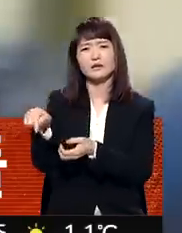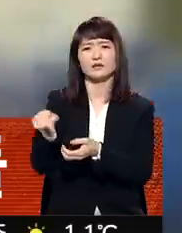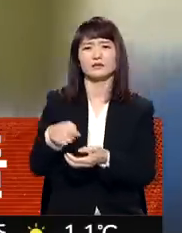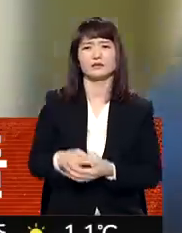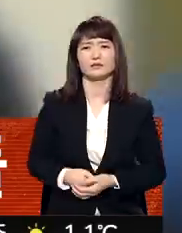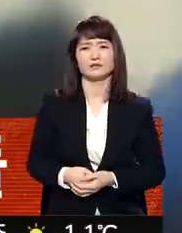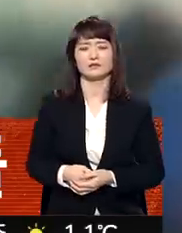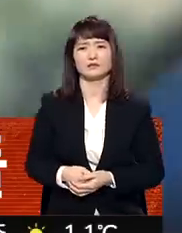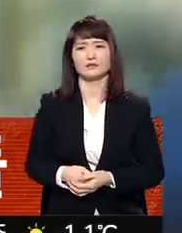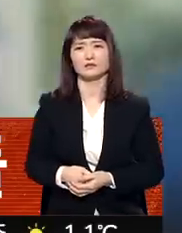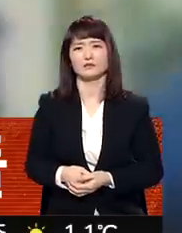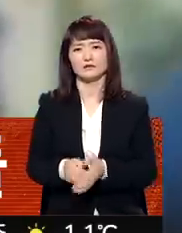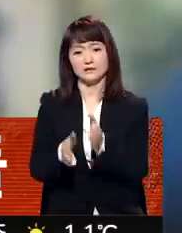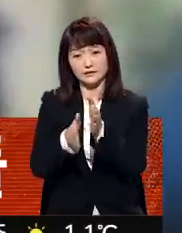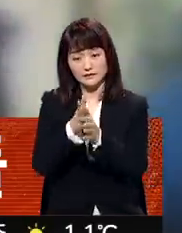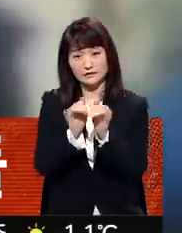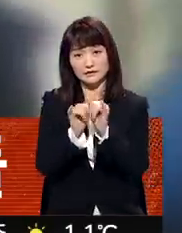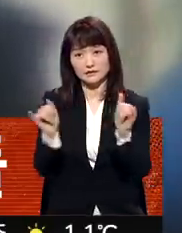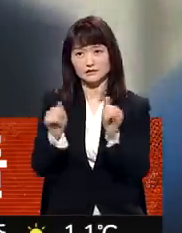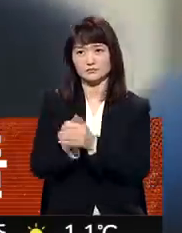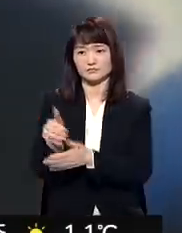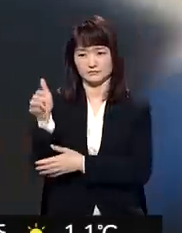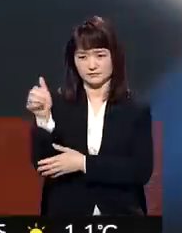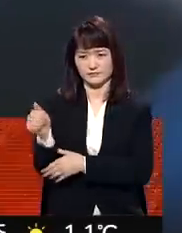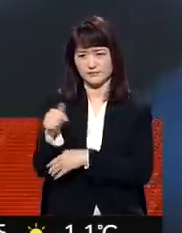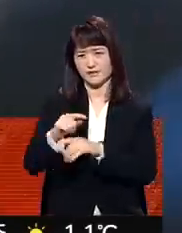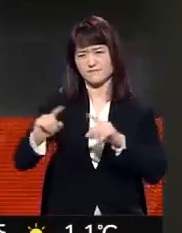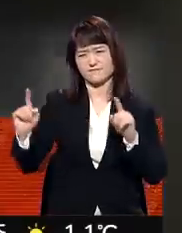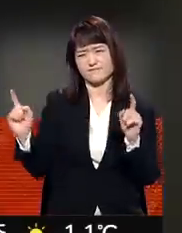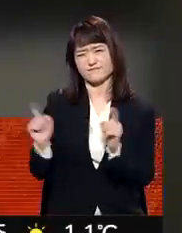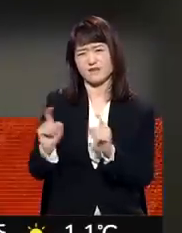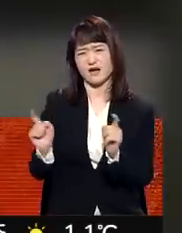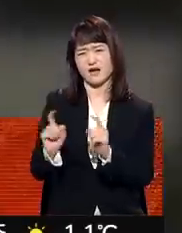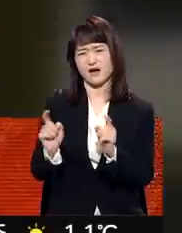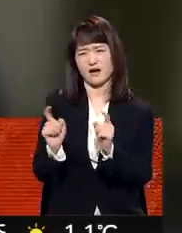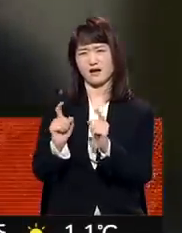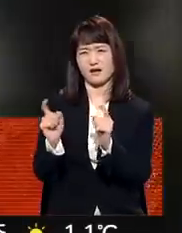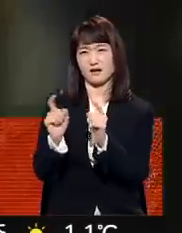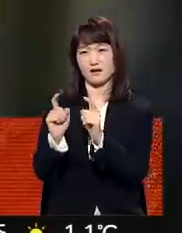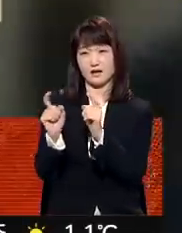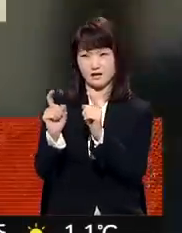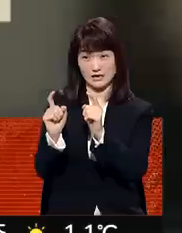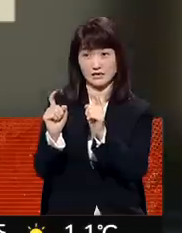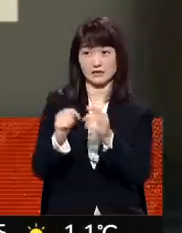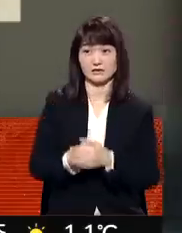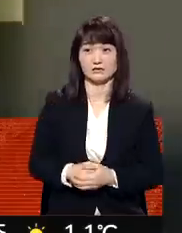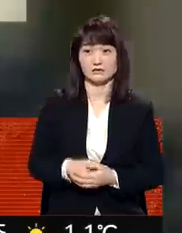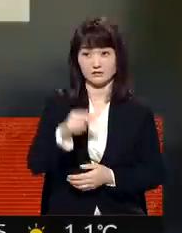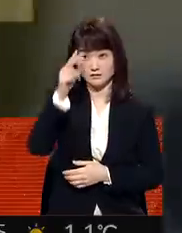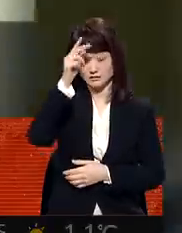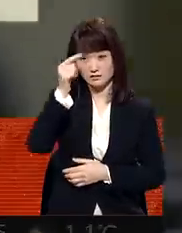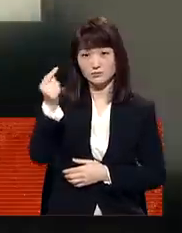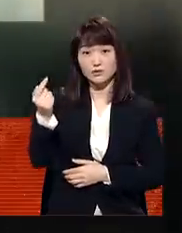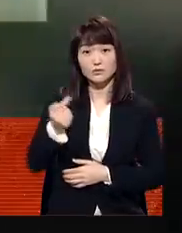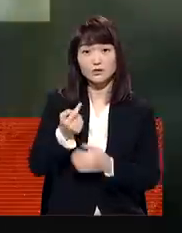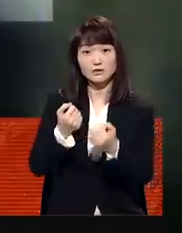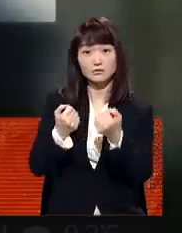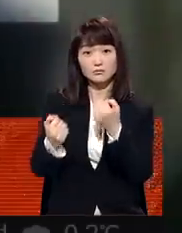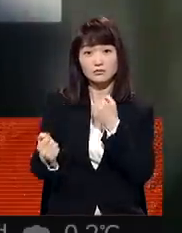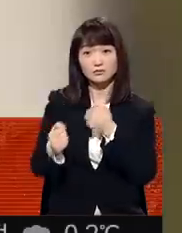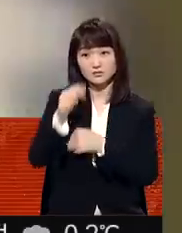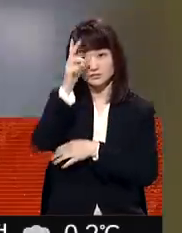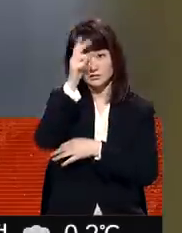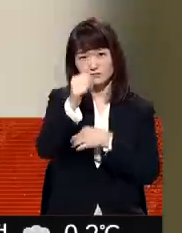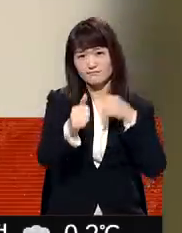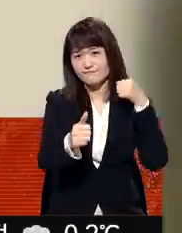이제 시민들과 사장님을 사장님과 이제 다툼이 생겼는데 지금 보시다시피 경찰이 왔음에도 불구하고 경찰에게